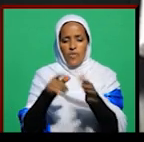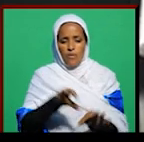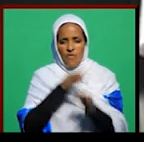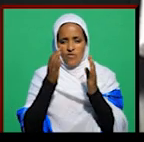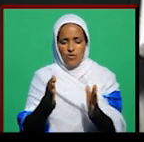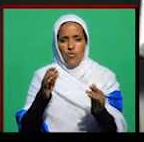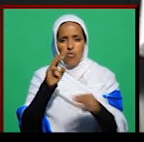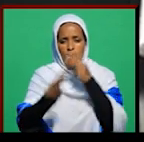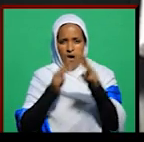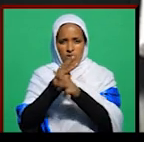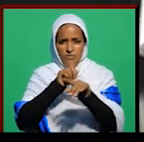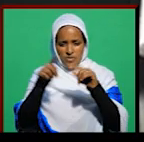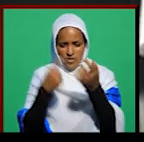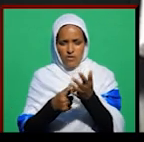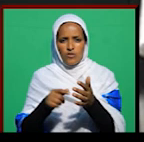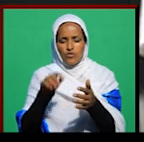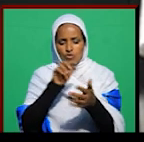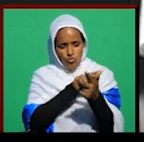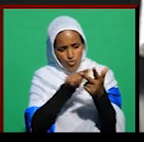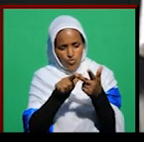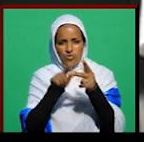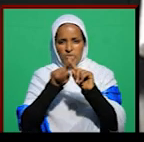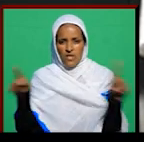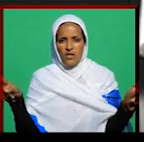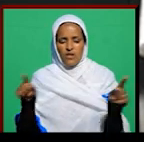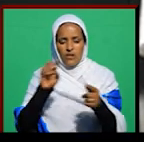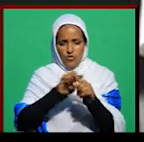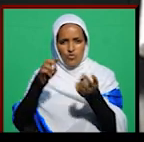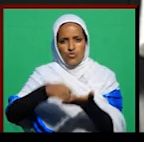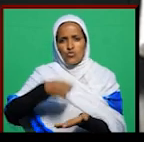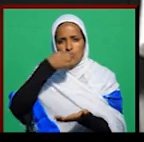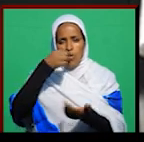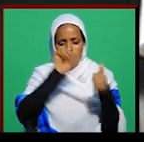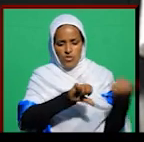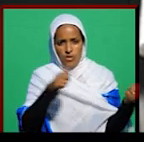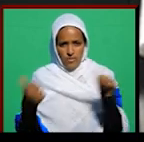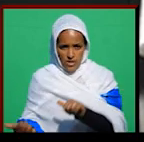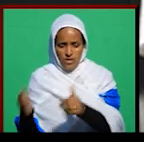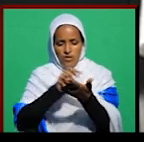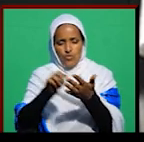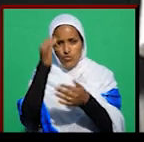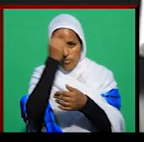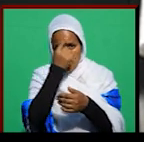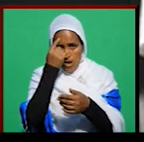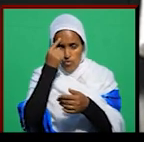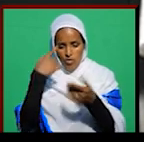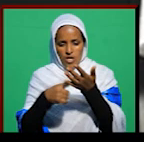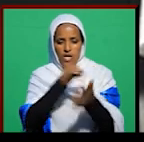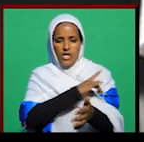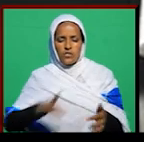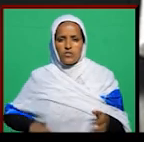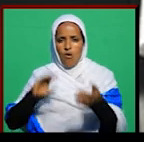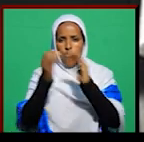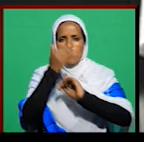በመንፈሳዊው ዓለምም እኒህ ሶስቱን በተለይ ማይተም ይላቸዋል፣ ቅዱስ ቁርባንን፣ ቅዱስ ጥምቀትንና ቅዱስ ሜሮንን። ያለዚህ